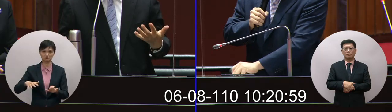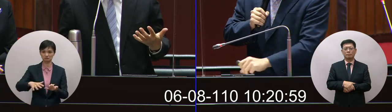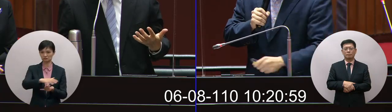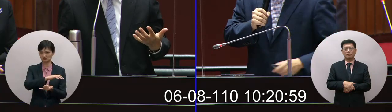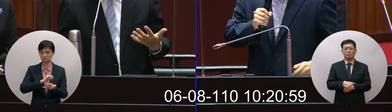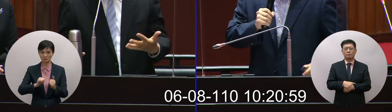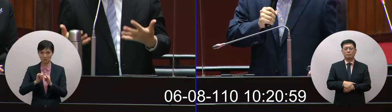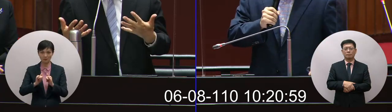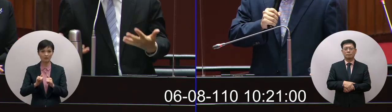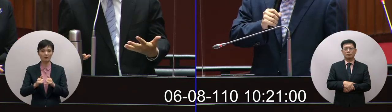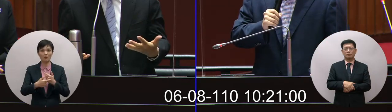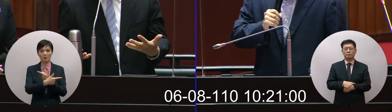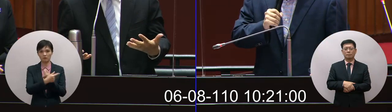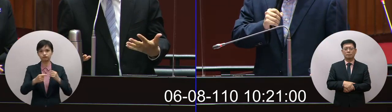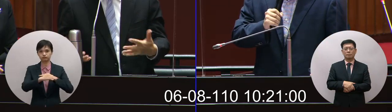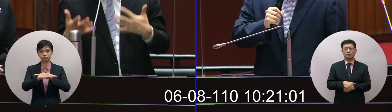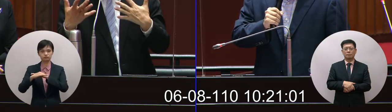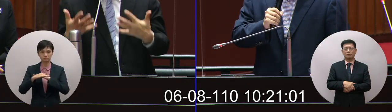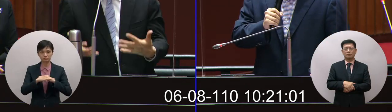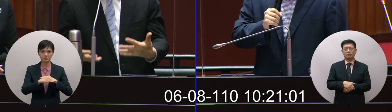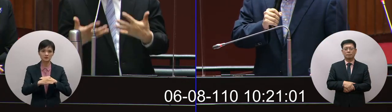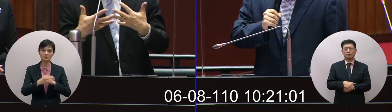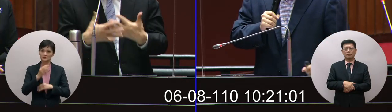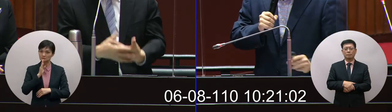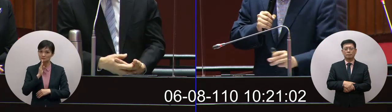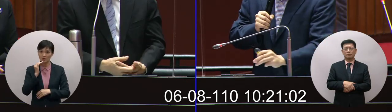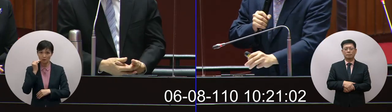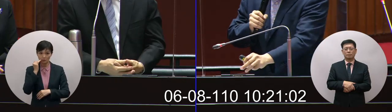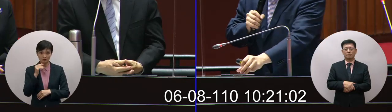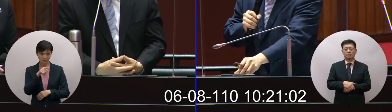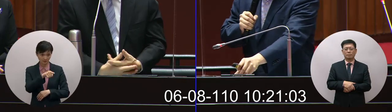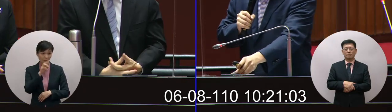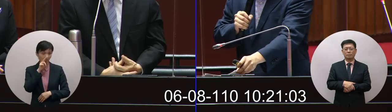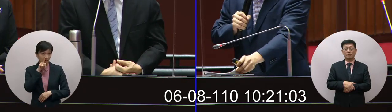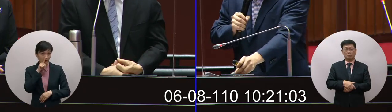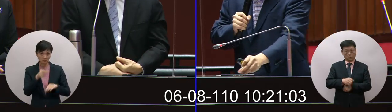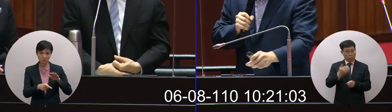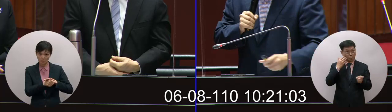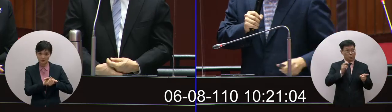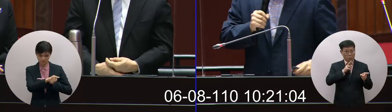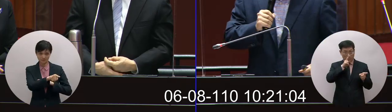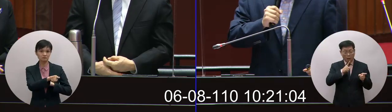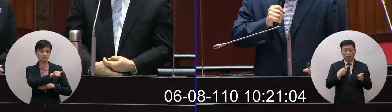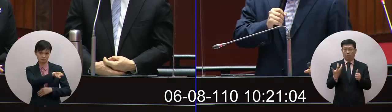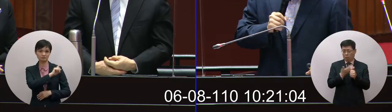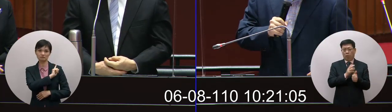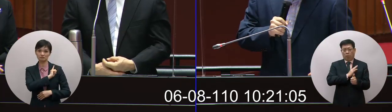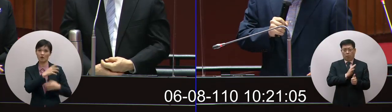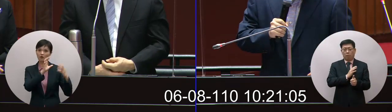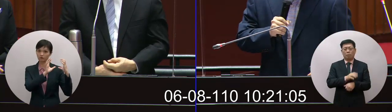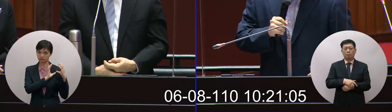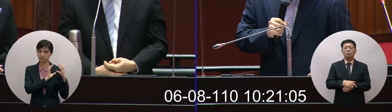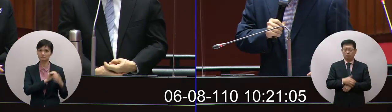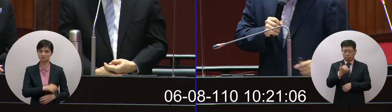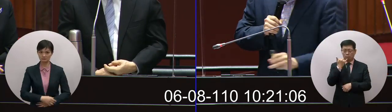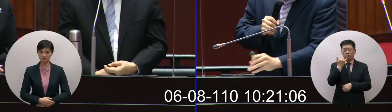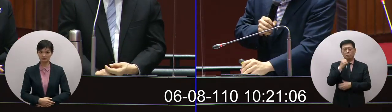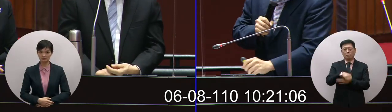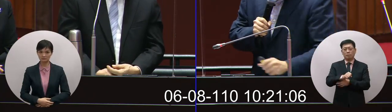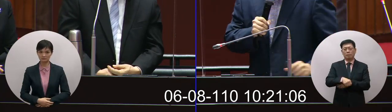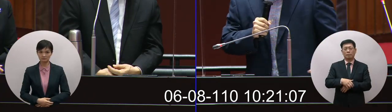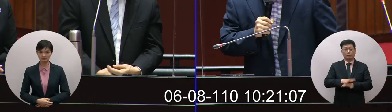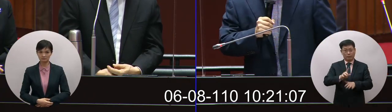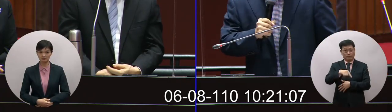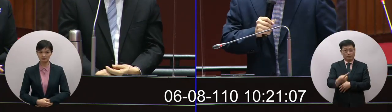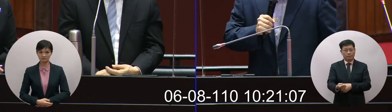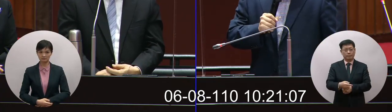胞公平， 对， 企业公平。 OK， 但如果可规则， 又要他自己负责。好，这个可以接受哈。好，再